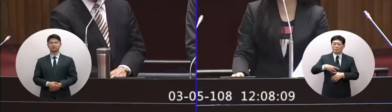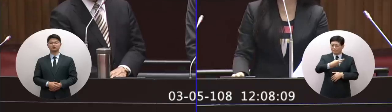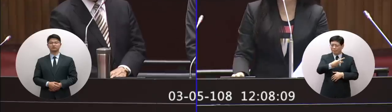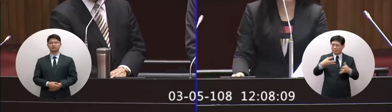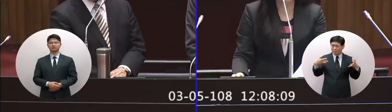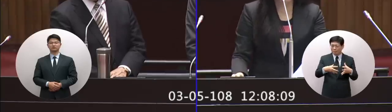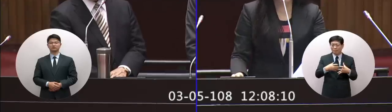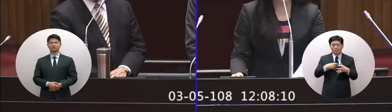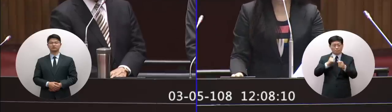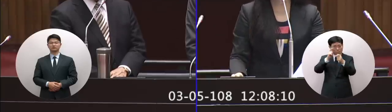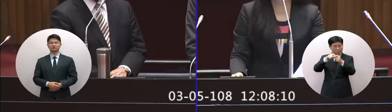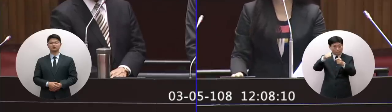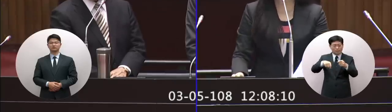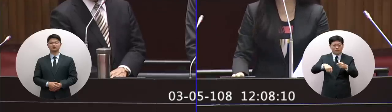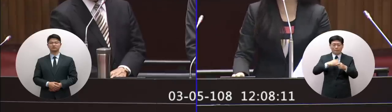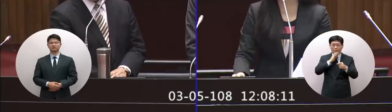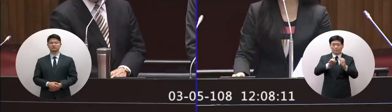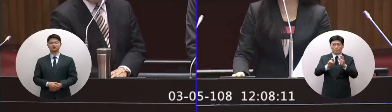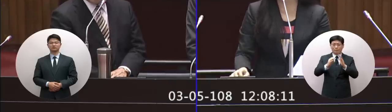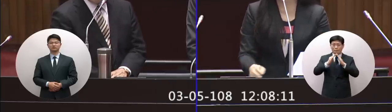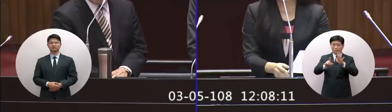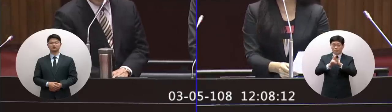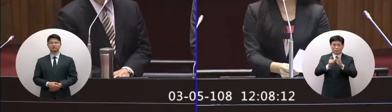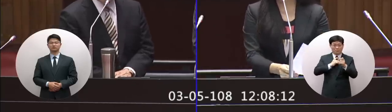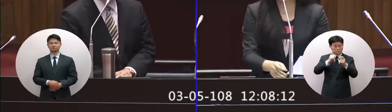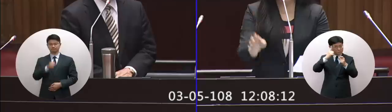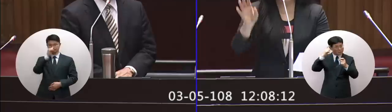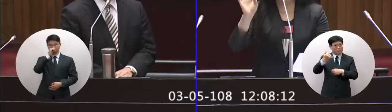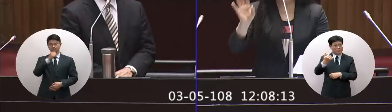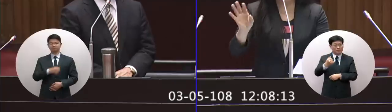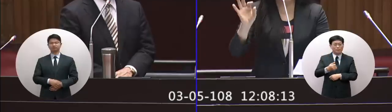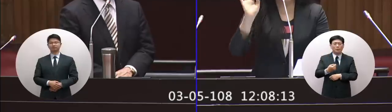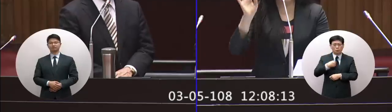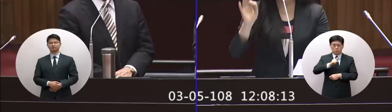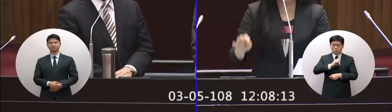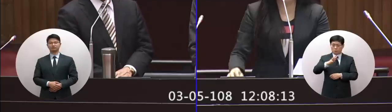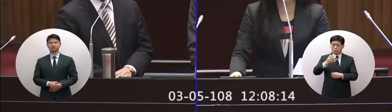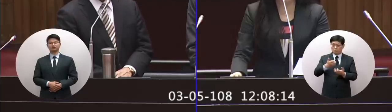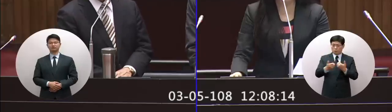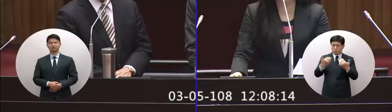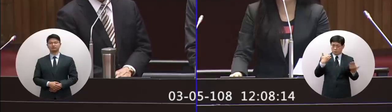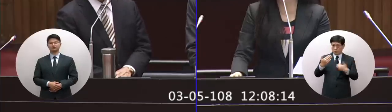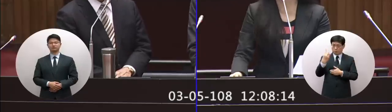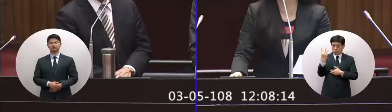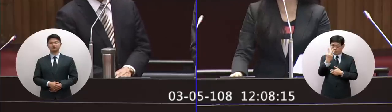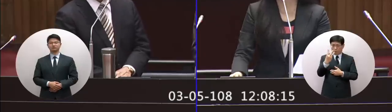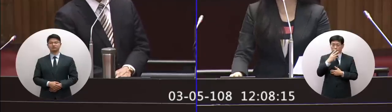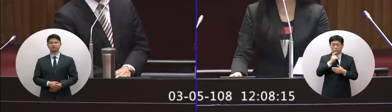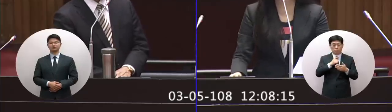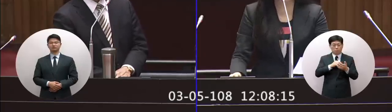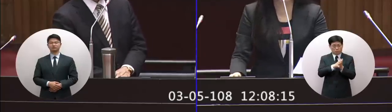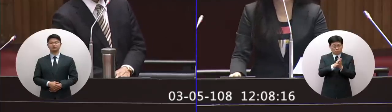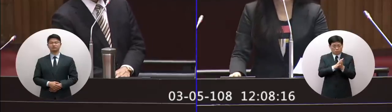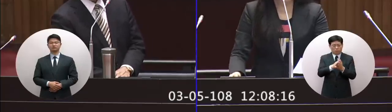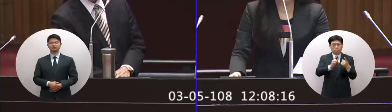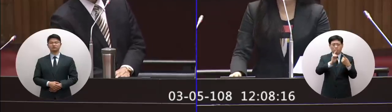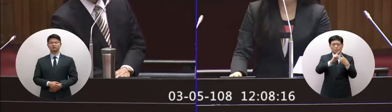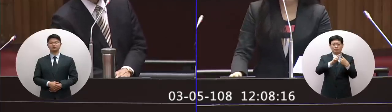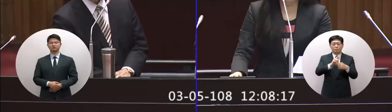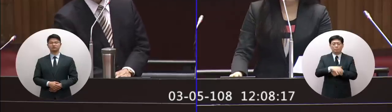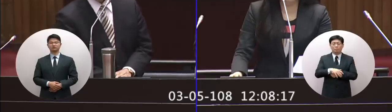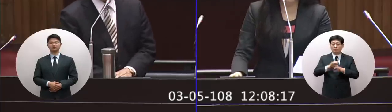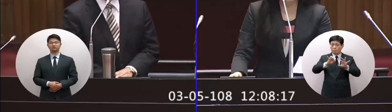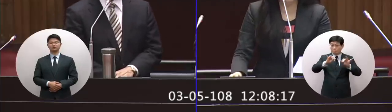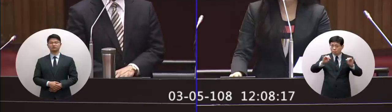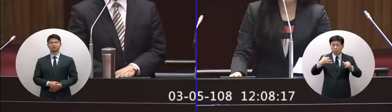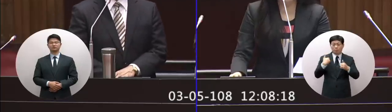来实现这个都兰部落的梦想，好不好？ 好， 好，那我有具体三个这个主张要求啦哈。第一个，土